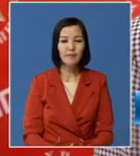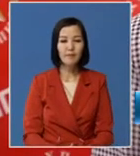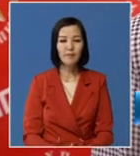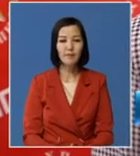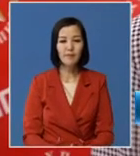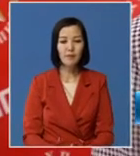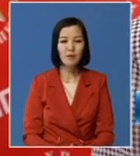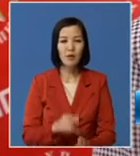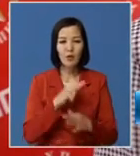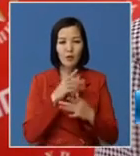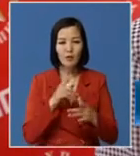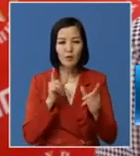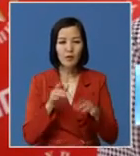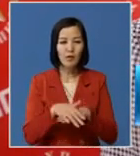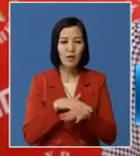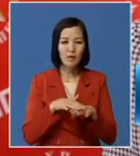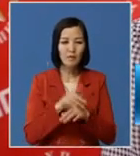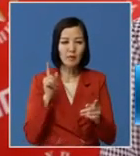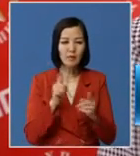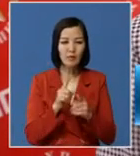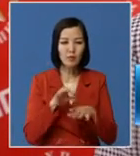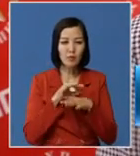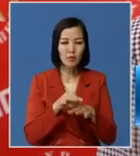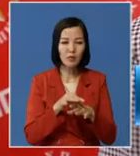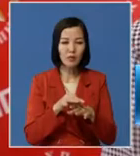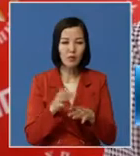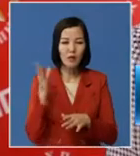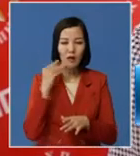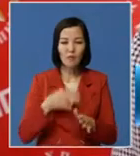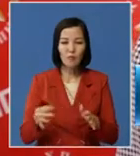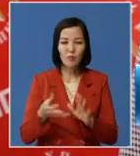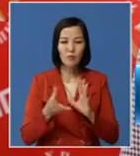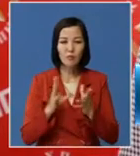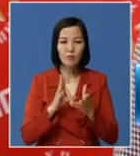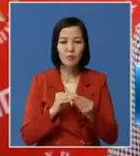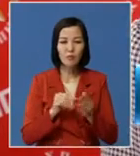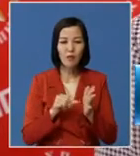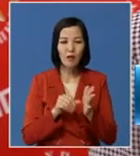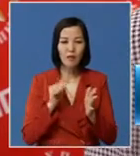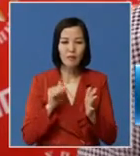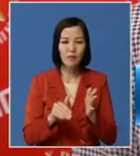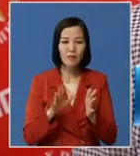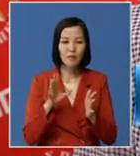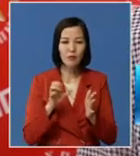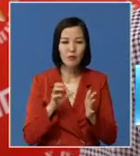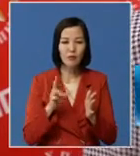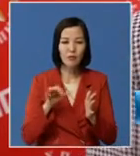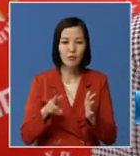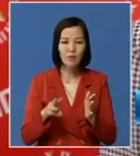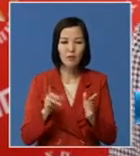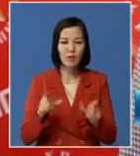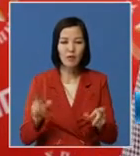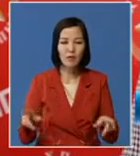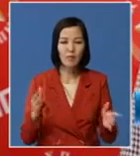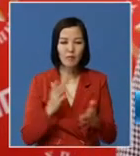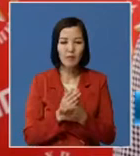Талай халықпен кездесулер өтті. Бүкіл осы Алматы облысы бойынша 6500 коммунистеріміз бар.